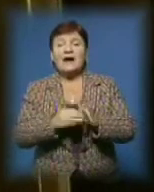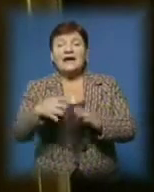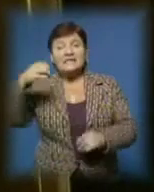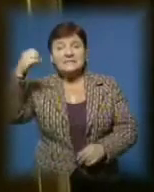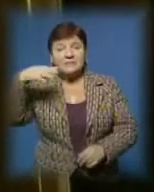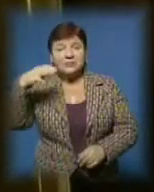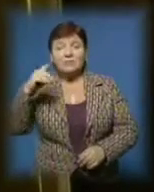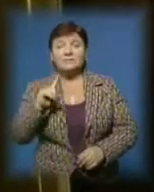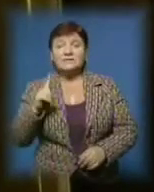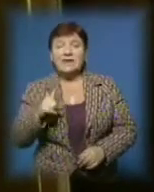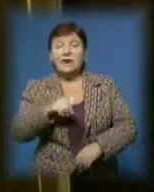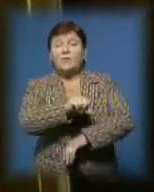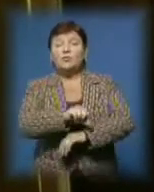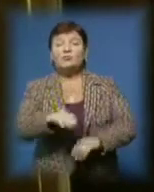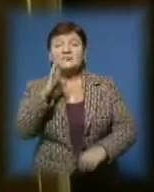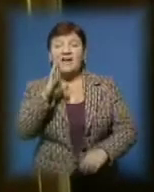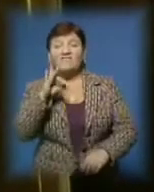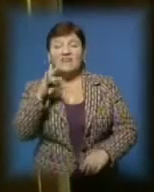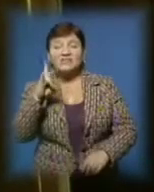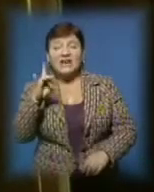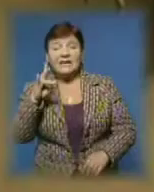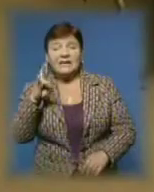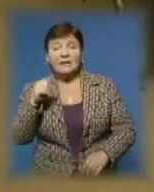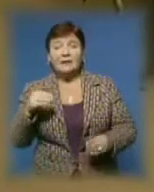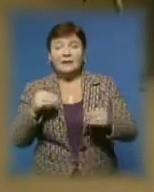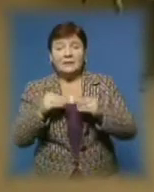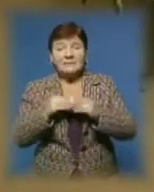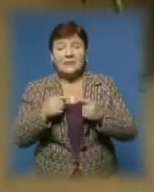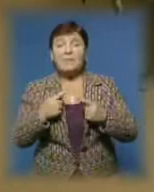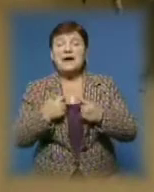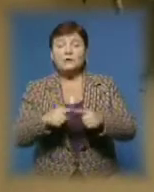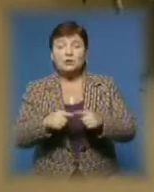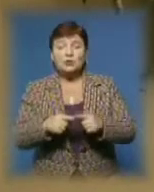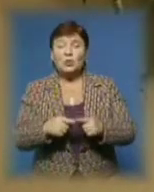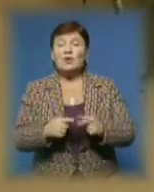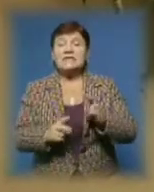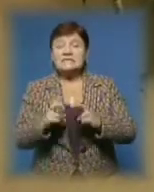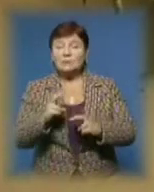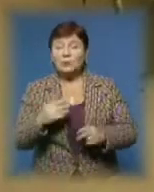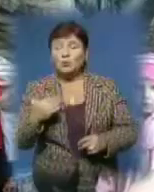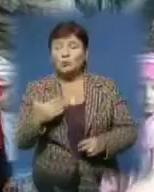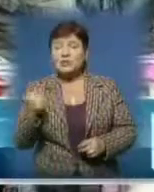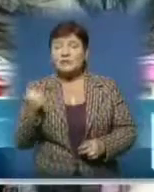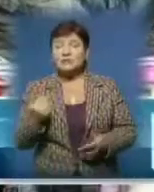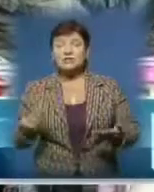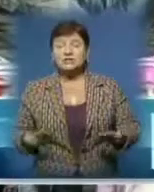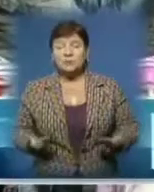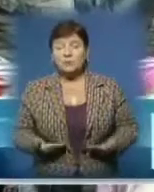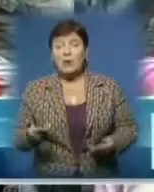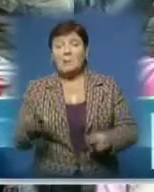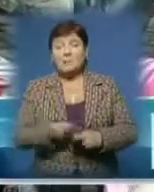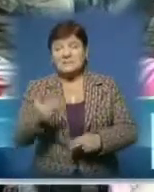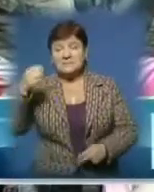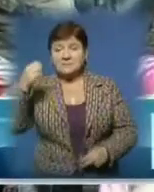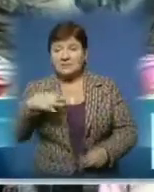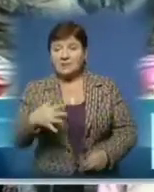мешканці гуртожитку по вулиці Верещагіна, 10, який знаходиться на балансі механічного заводу, вже тиждень живуть без світла. З маленькими двома дітьми